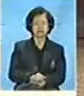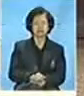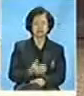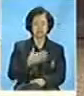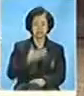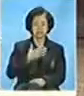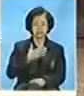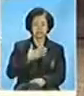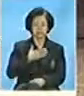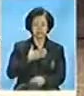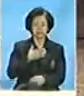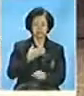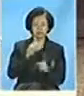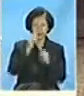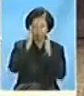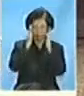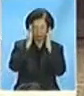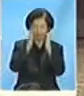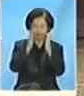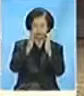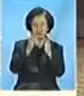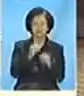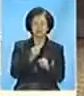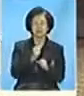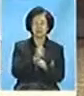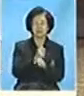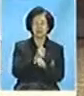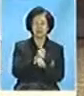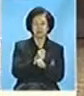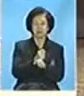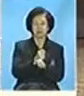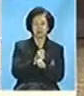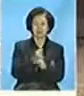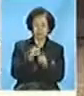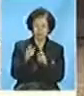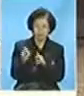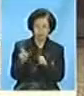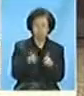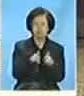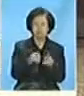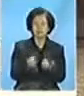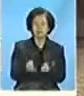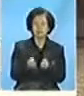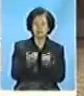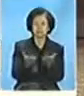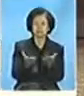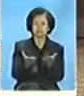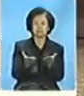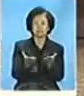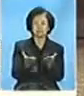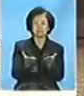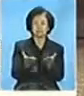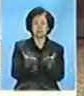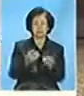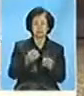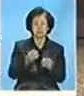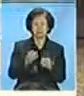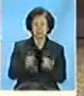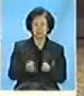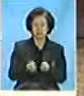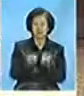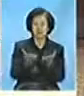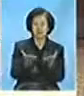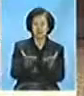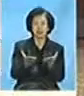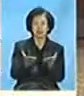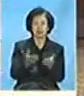ความมุ่งมั่นตั้งใจและพร้อมที่เสียสละความเสียสละของผมไม่